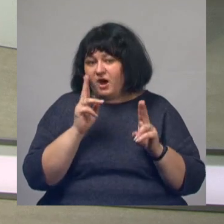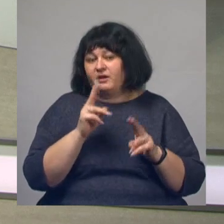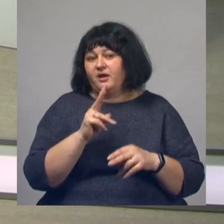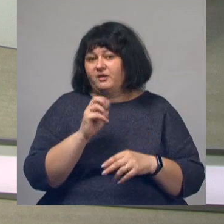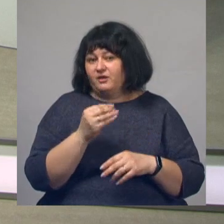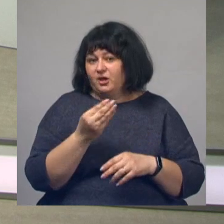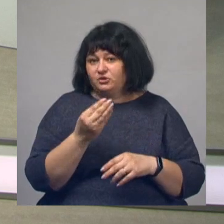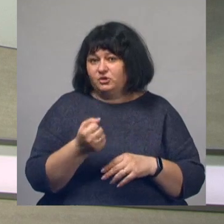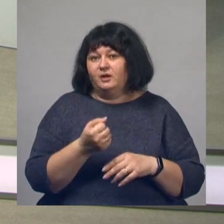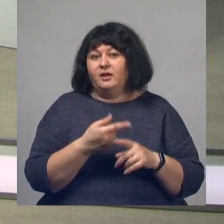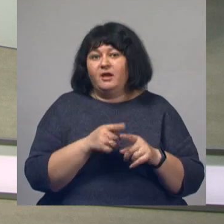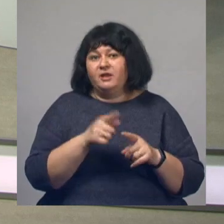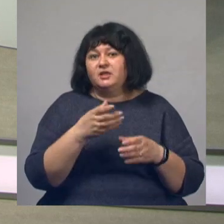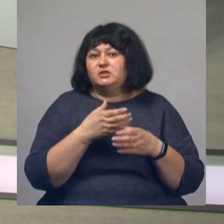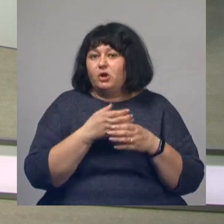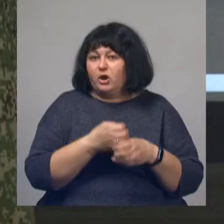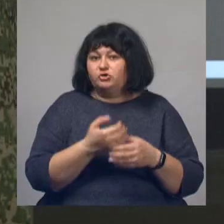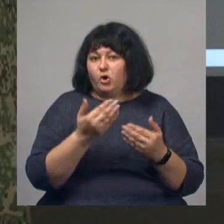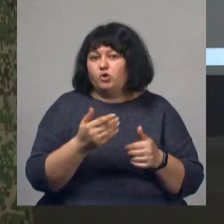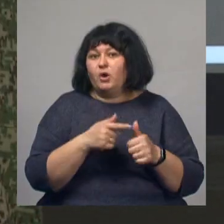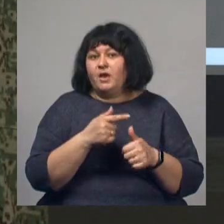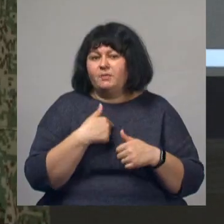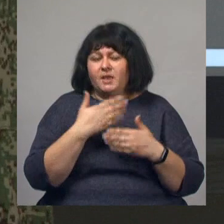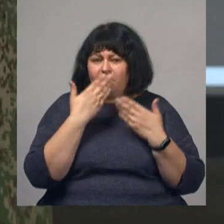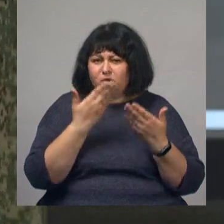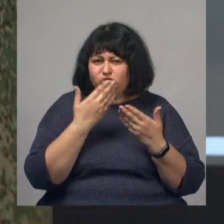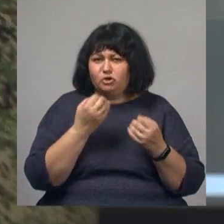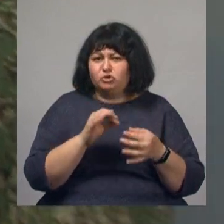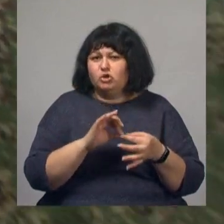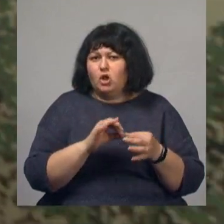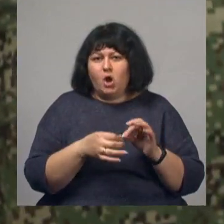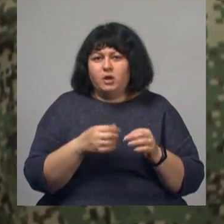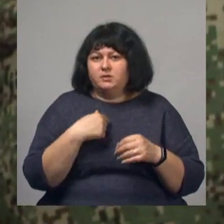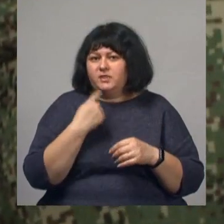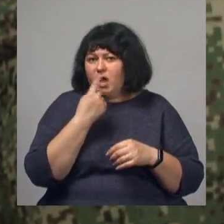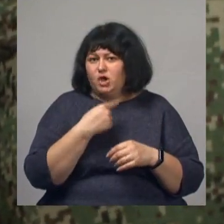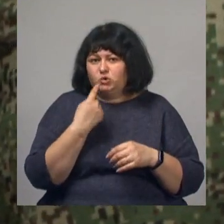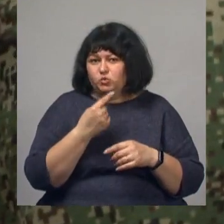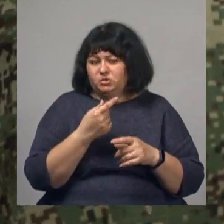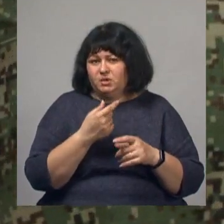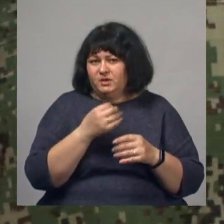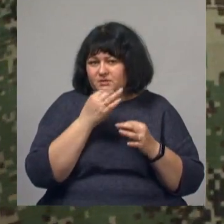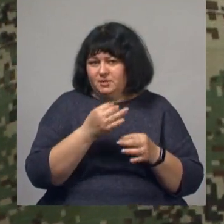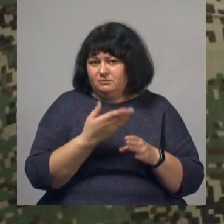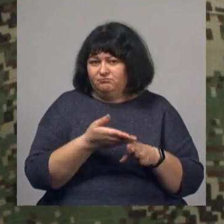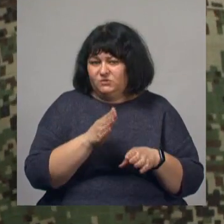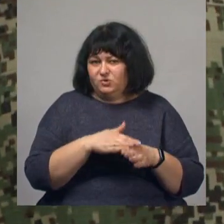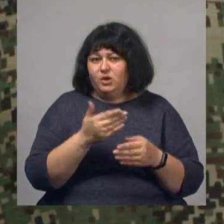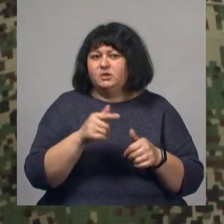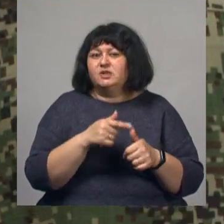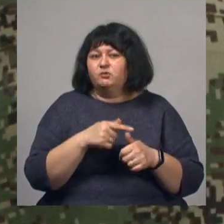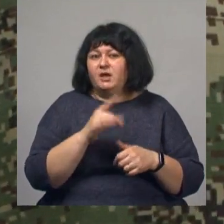но это лишь сокращенное ее имя. Я сейчас прочту полное, его просто так наизусть-то и не скажешь. Ее